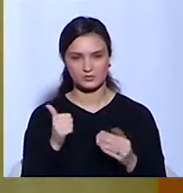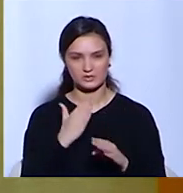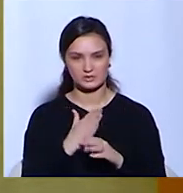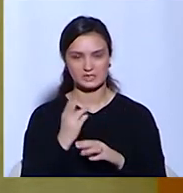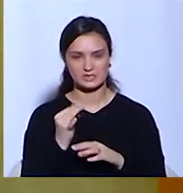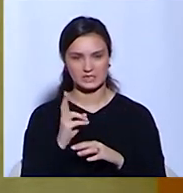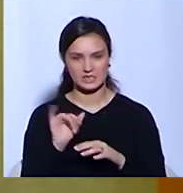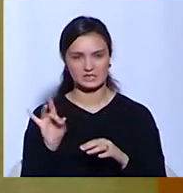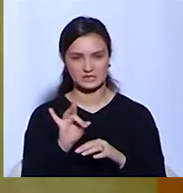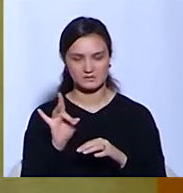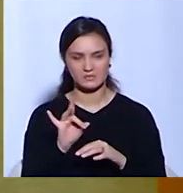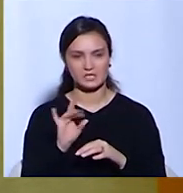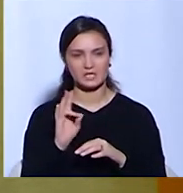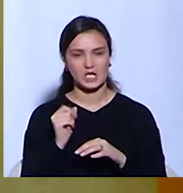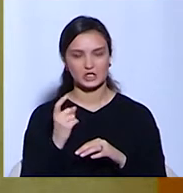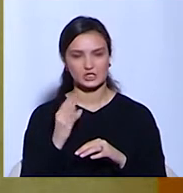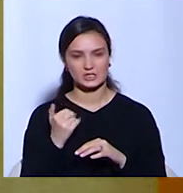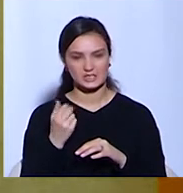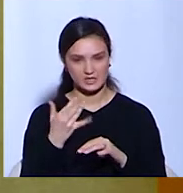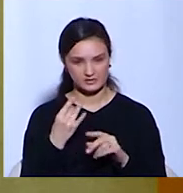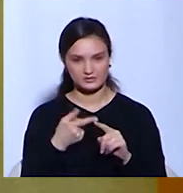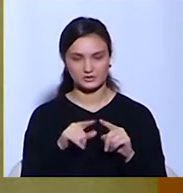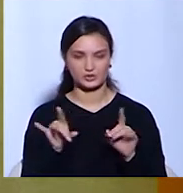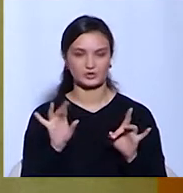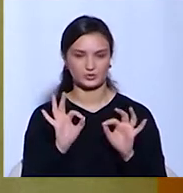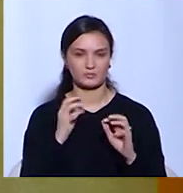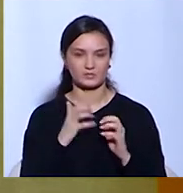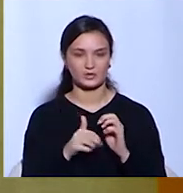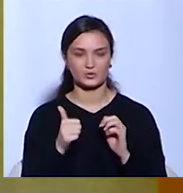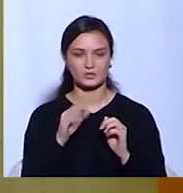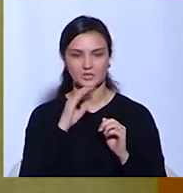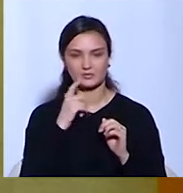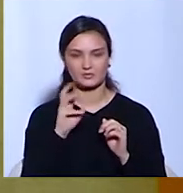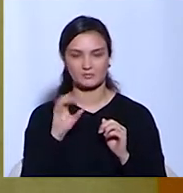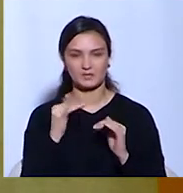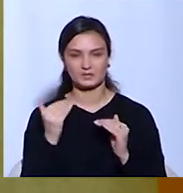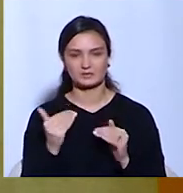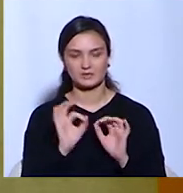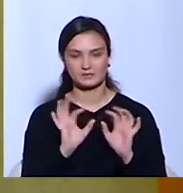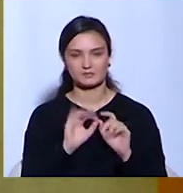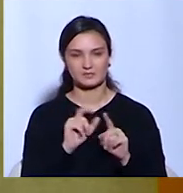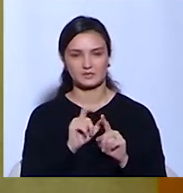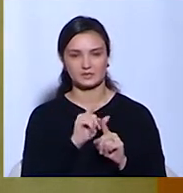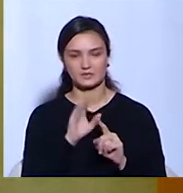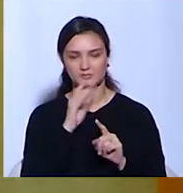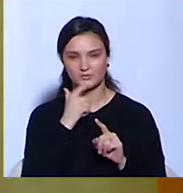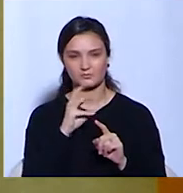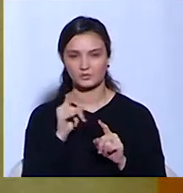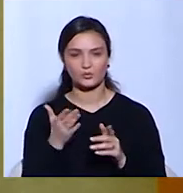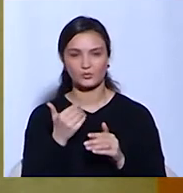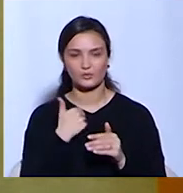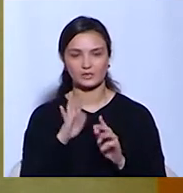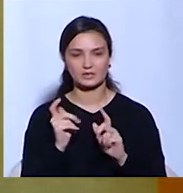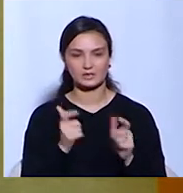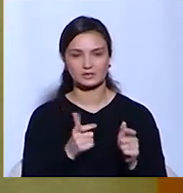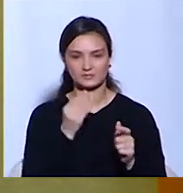არის ცილები, ცხიმები, ნახშირწყლები, ისეთივე ზომიერია, როგორც გალბატონი მაიას მიერ ნათქვამ ფრაზაში. გალბატონ მაია, ხომ არაფერი